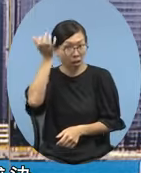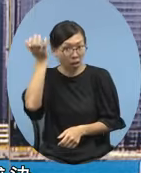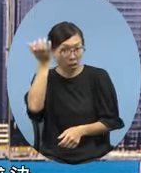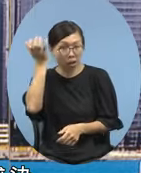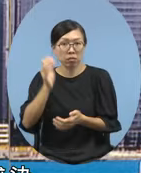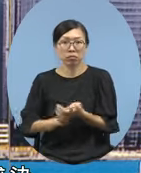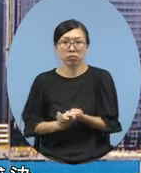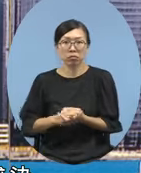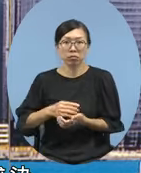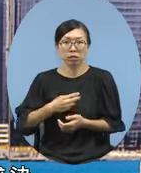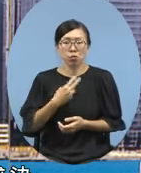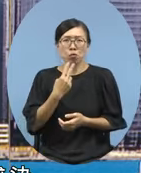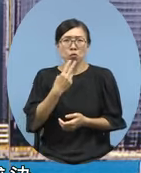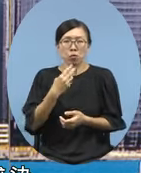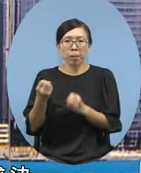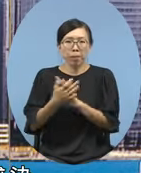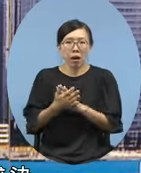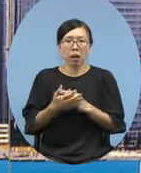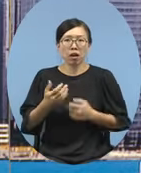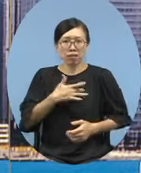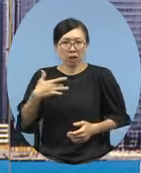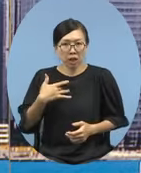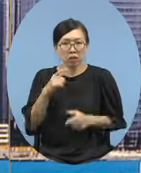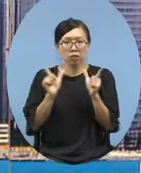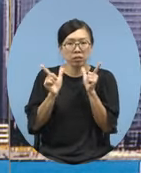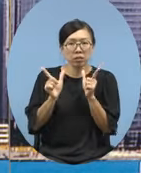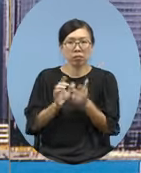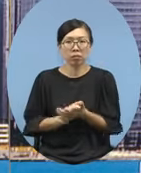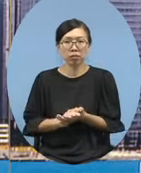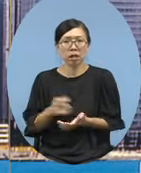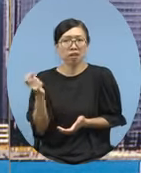咧出現發燒啊、呼吸道感染或者係肺炎嘅